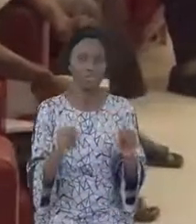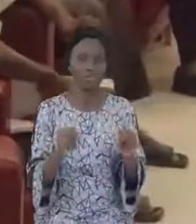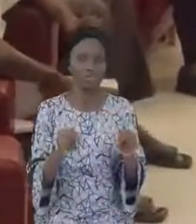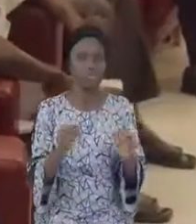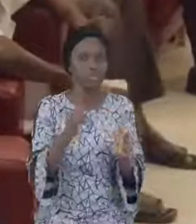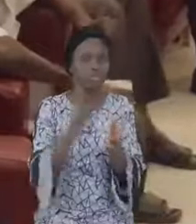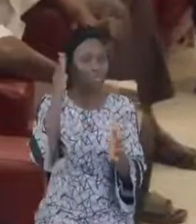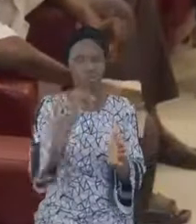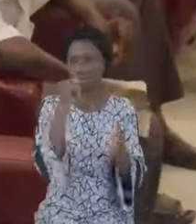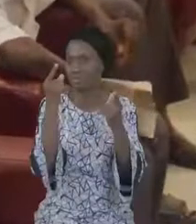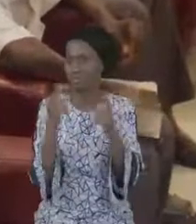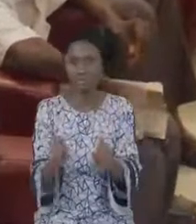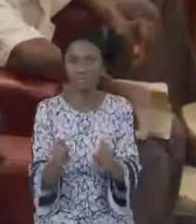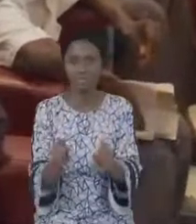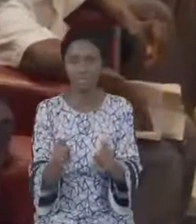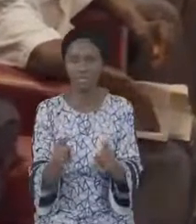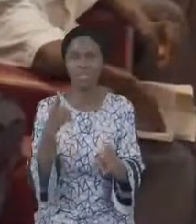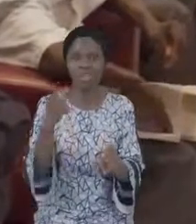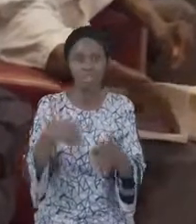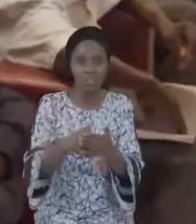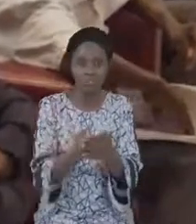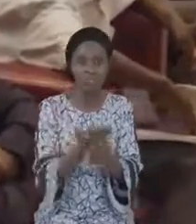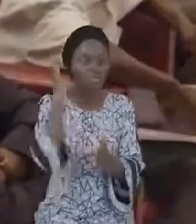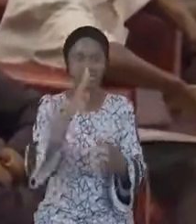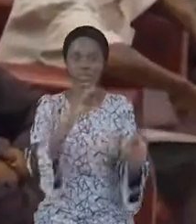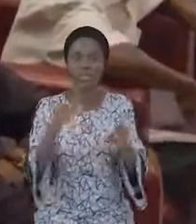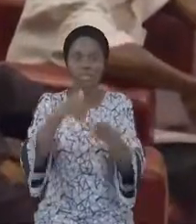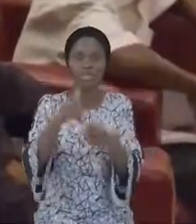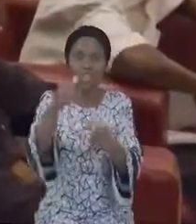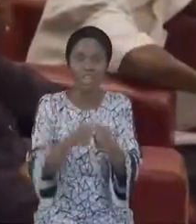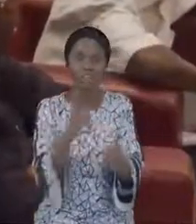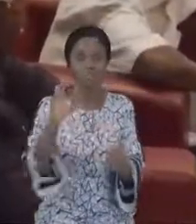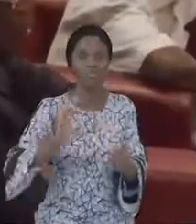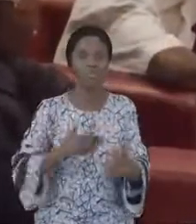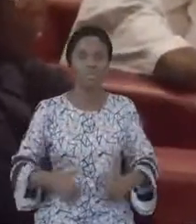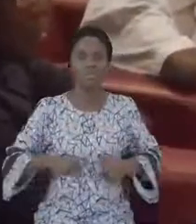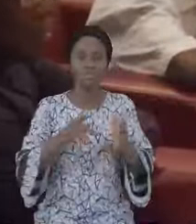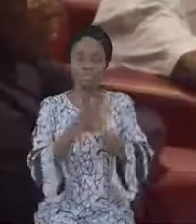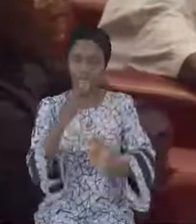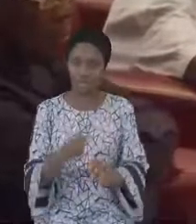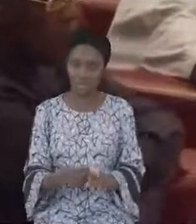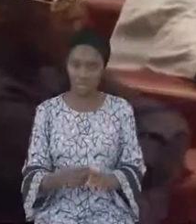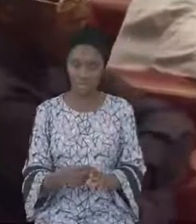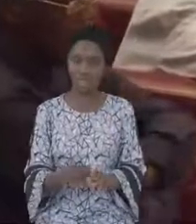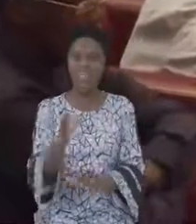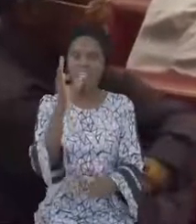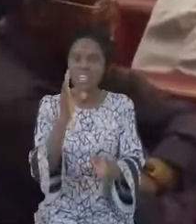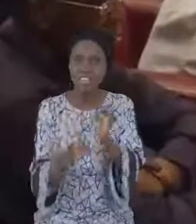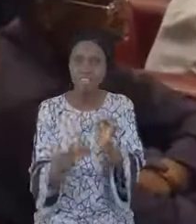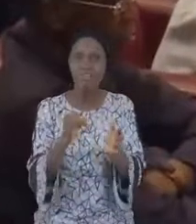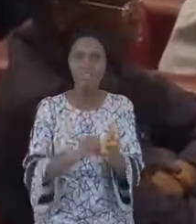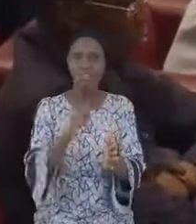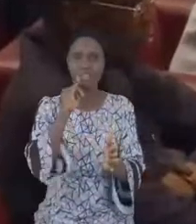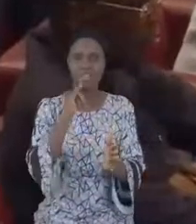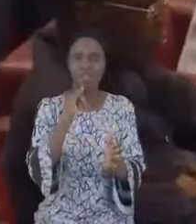nature divine, cette possibilité sera concrétisée, réalisée dans la vie de chacun de nous au nom de Jésus. S'il